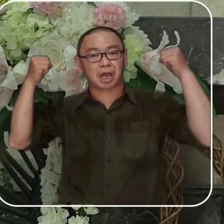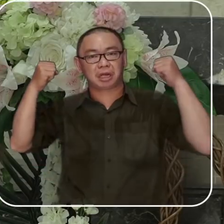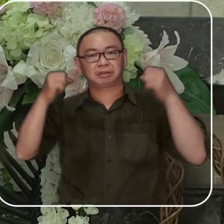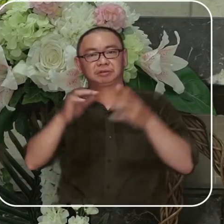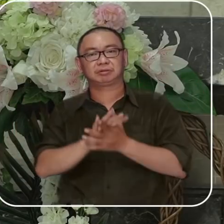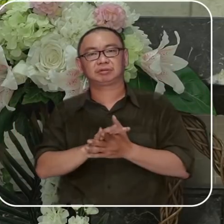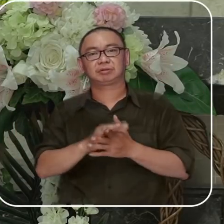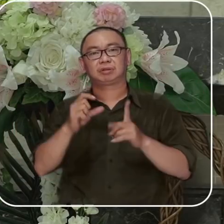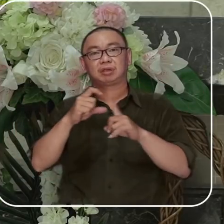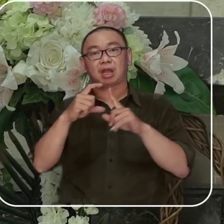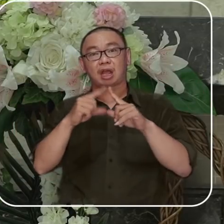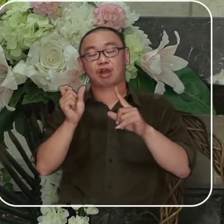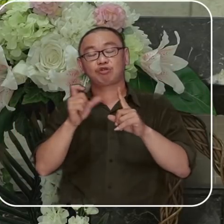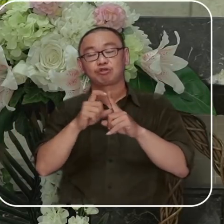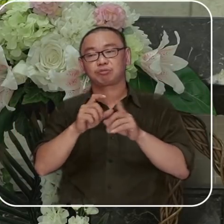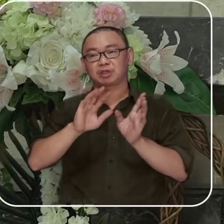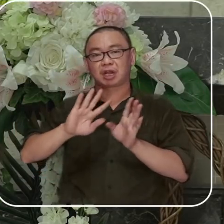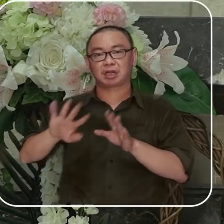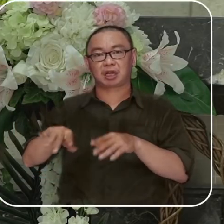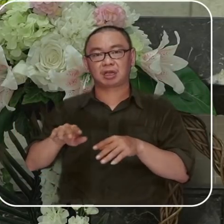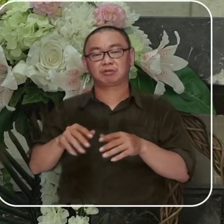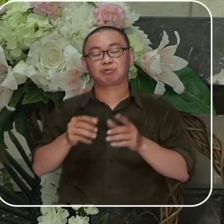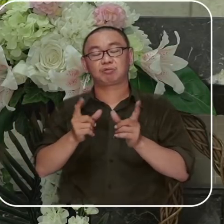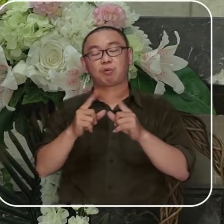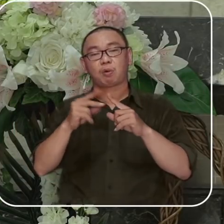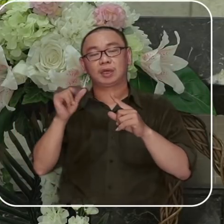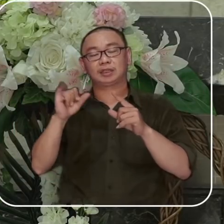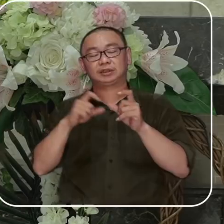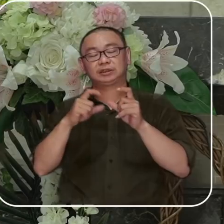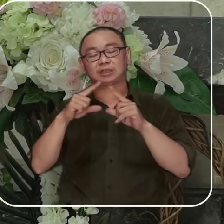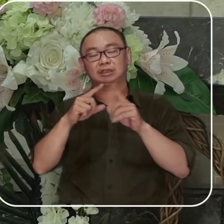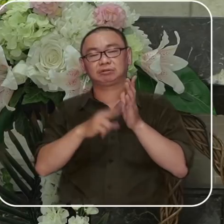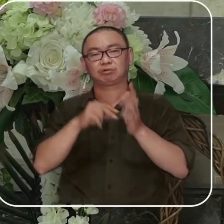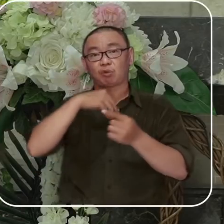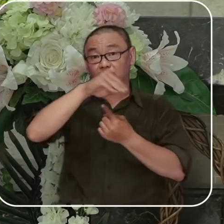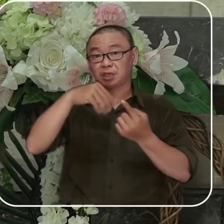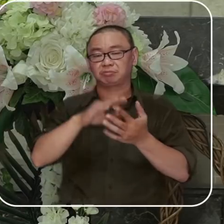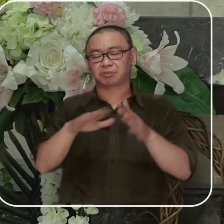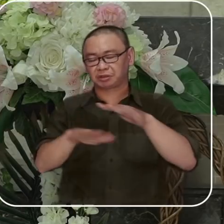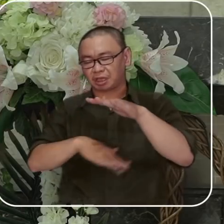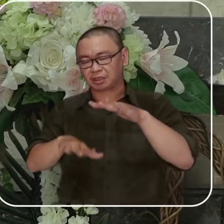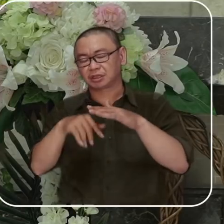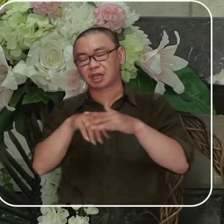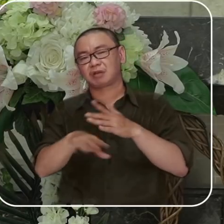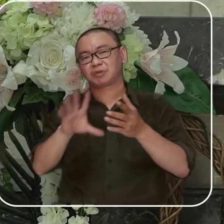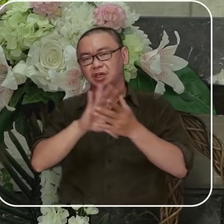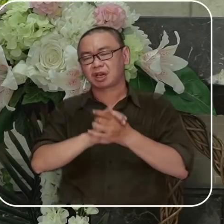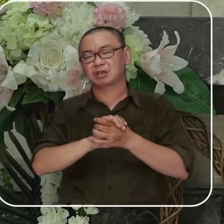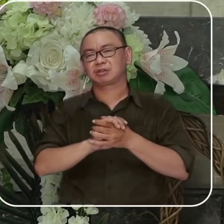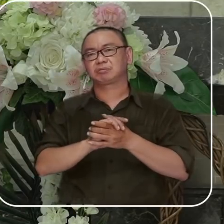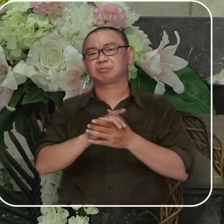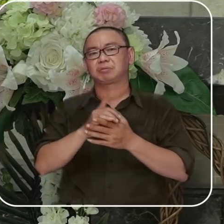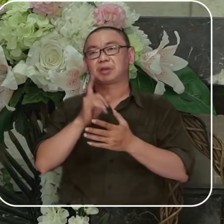Daud meninggalkan warisan keluarga yang didasari dalam pengenalan